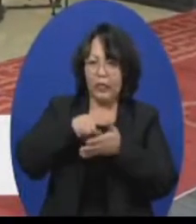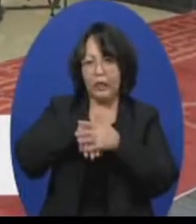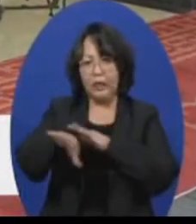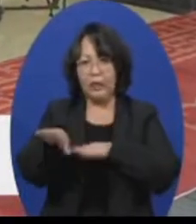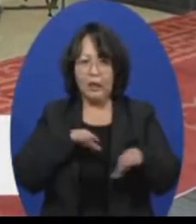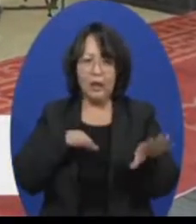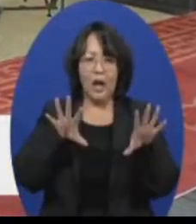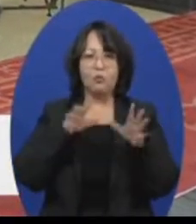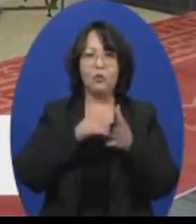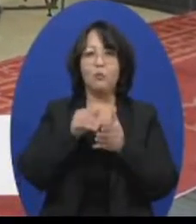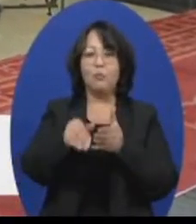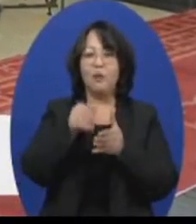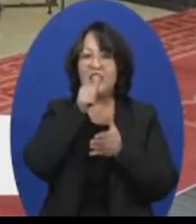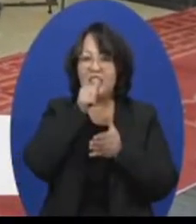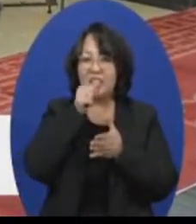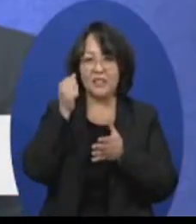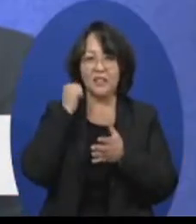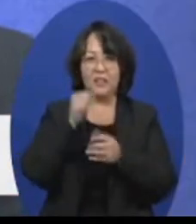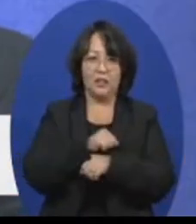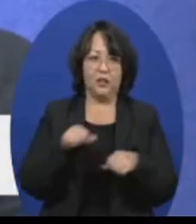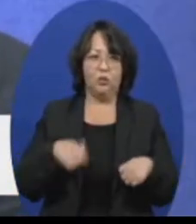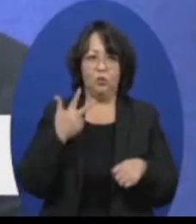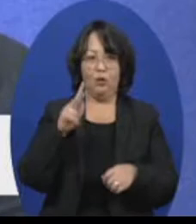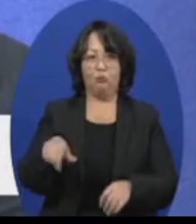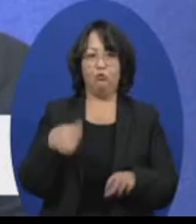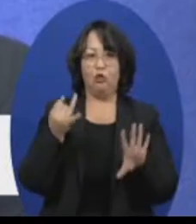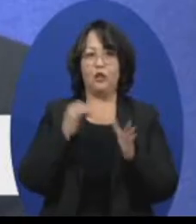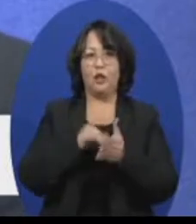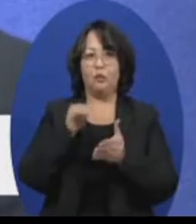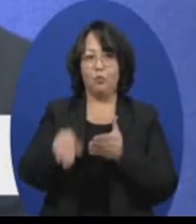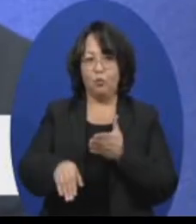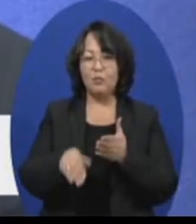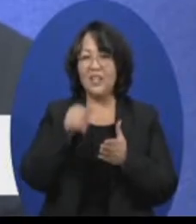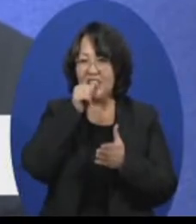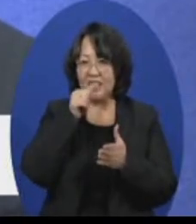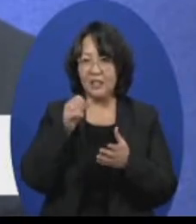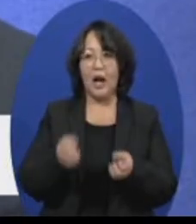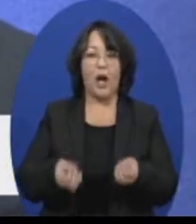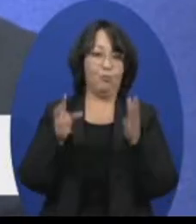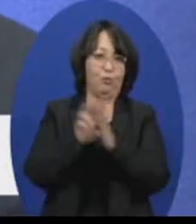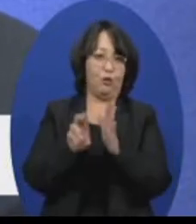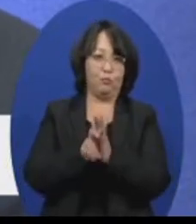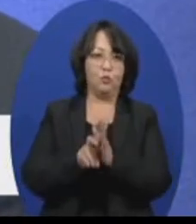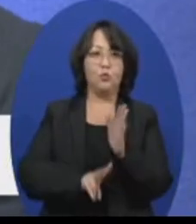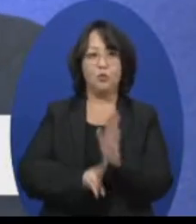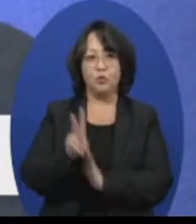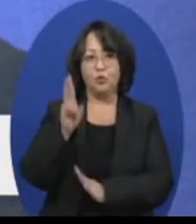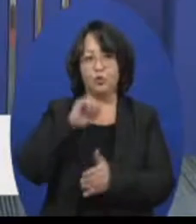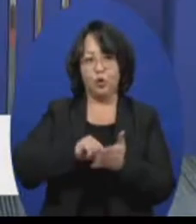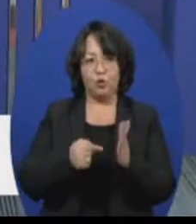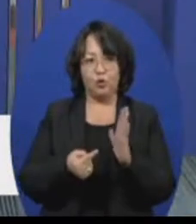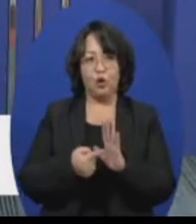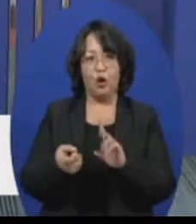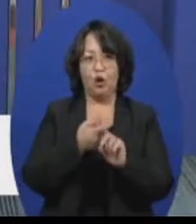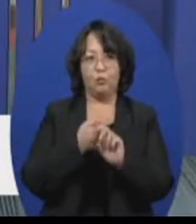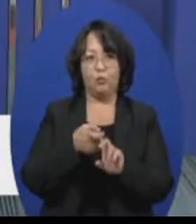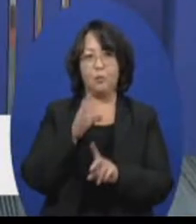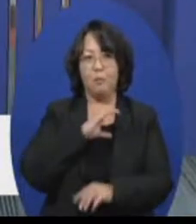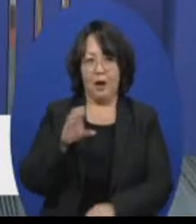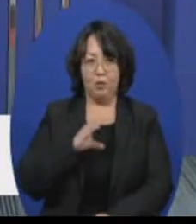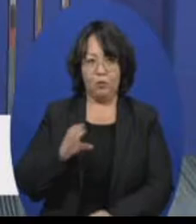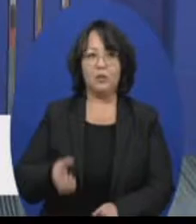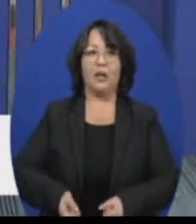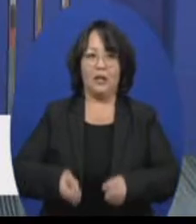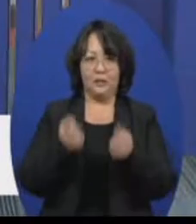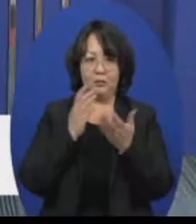жил бүр 10 тэрбум төгрөгөөр хэмнэх, иргэдийн хувьд 3.7 тэрбум төгрөгийн хэмнэлт гарах боломжтой гэсэн тооцоог олонх